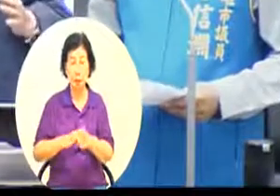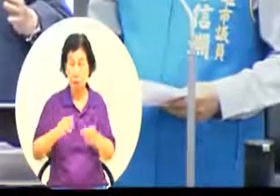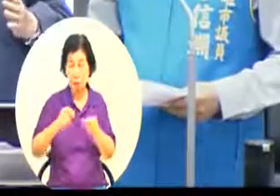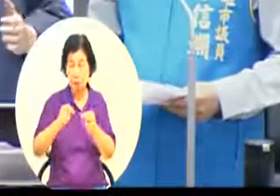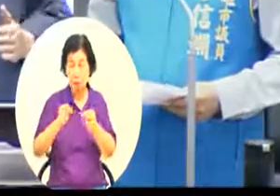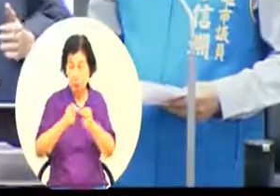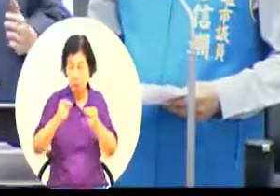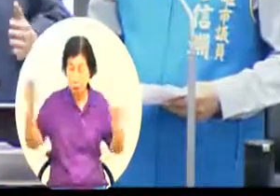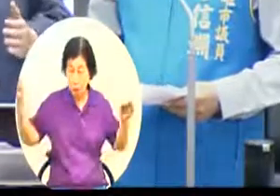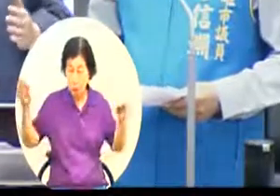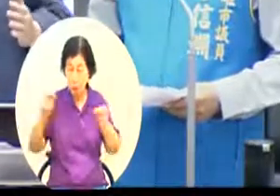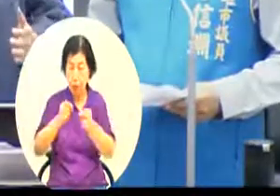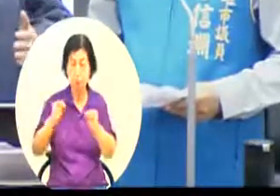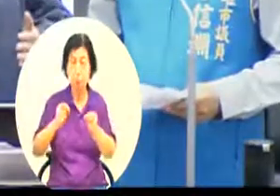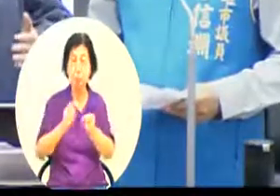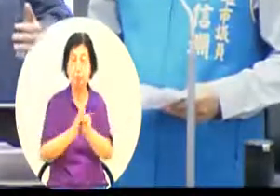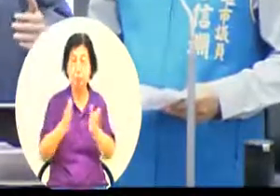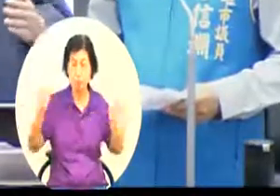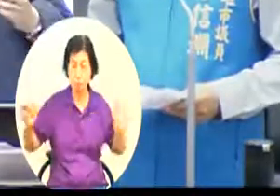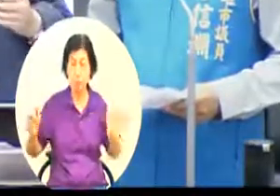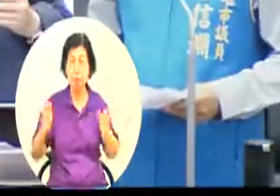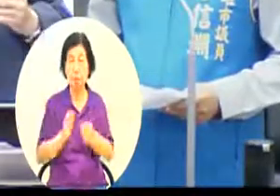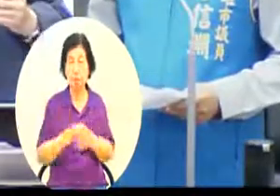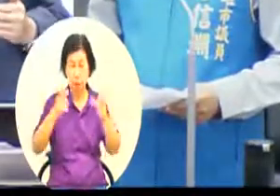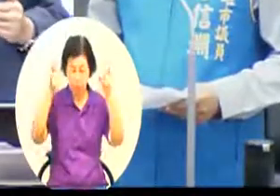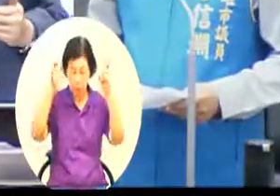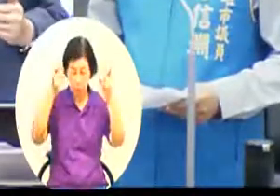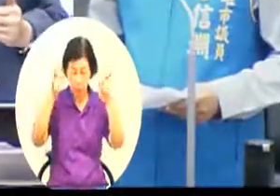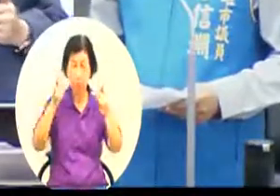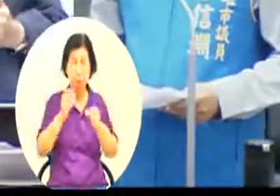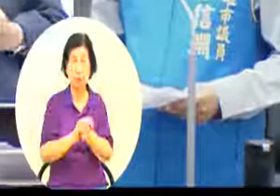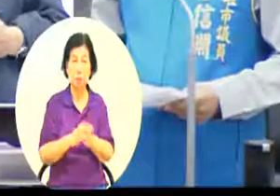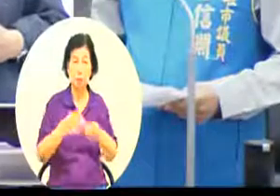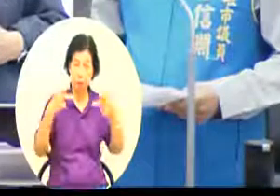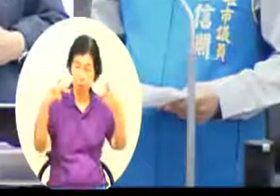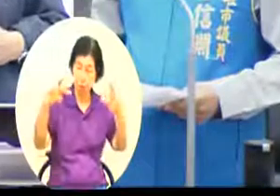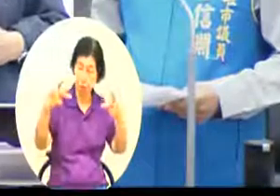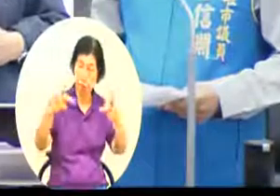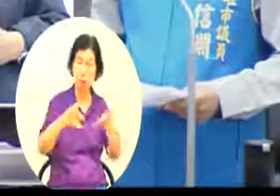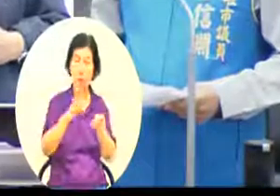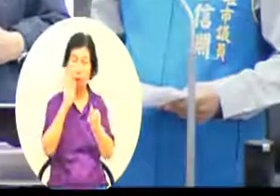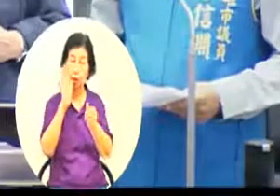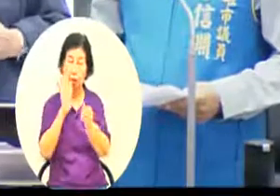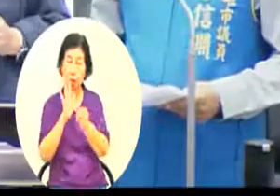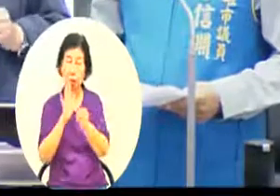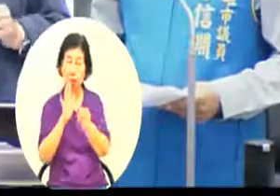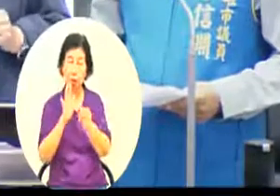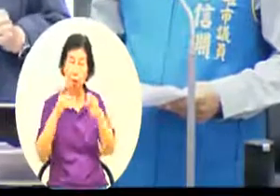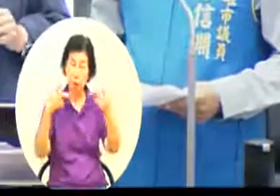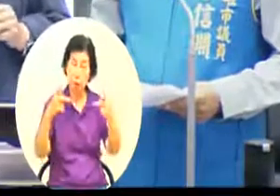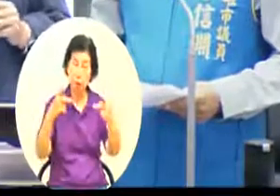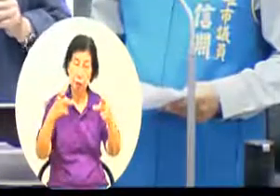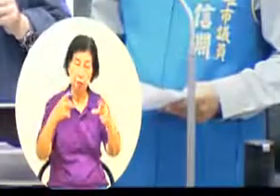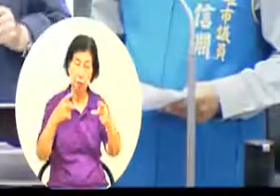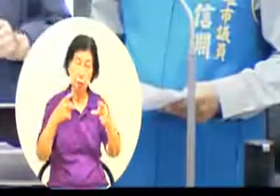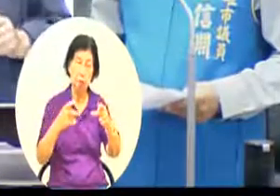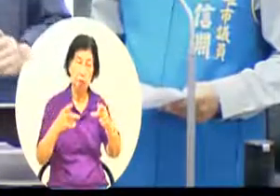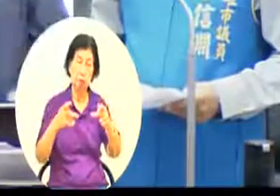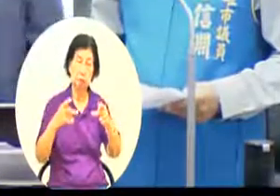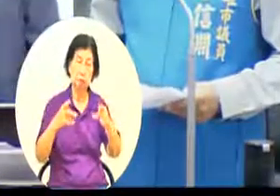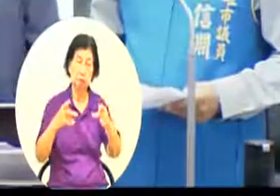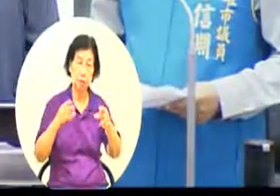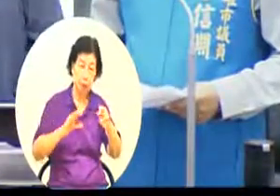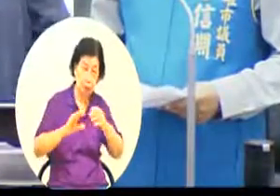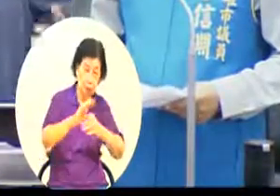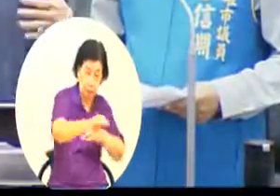要安怎透过捷运经过，咱只要捷运的黄线经过的地方是高雄市人